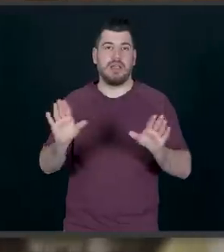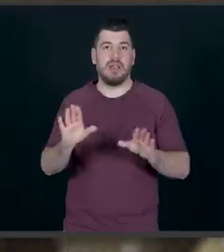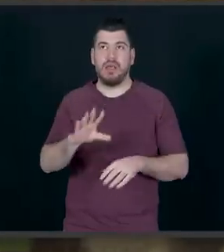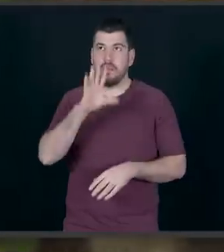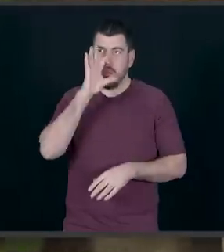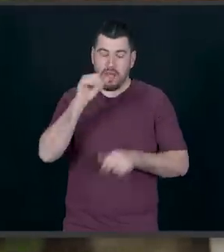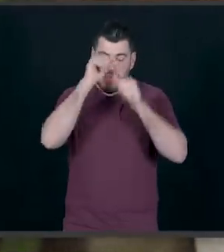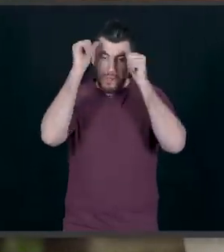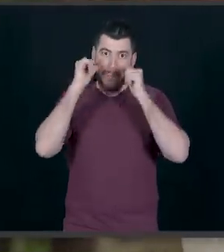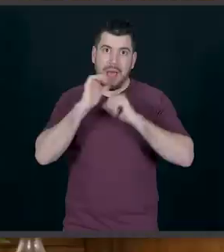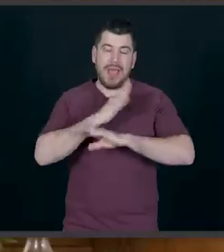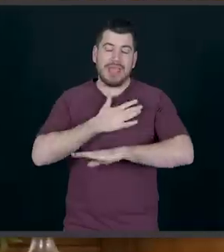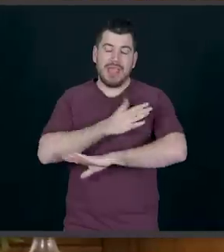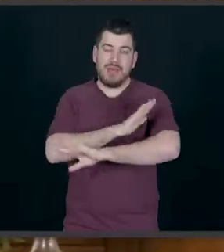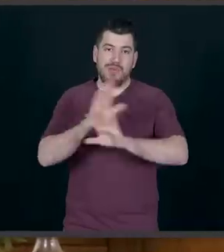Παναγία μου.